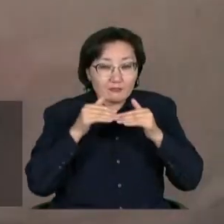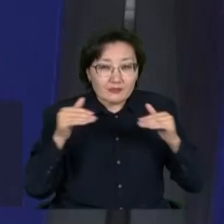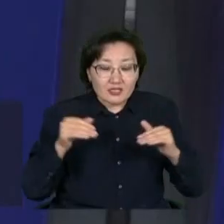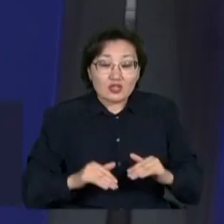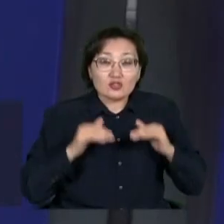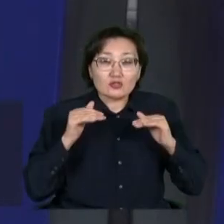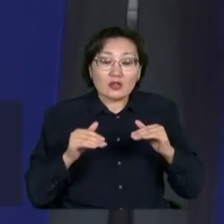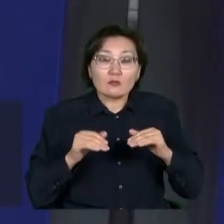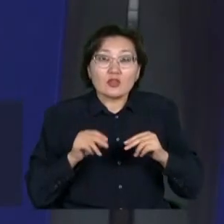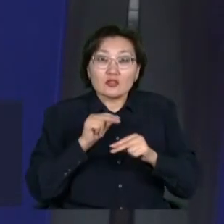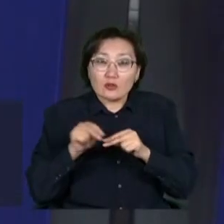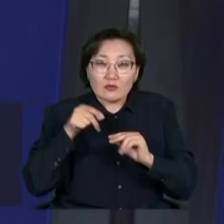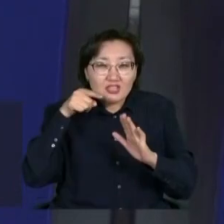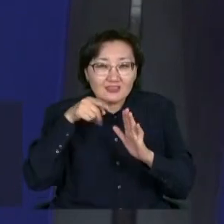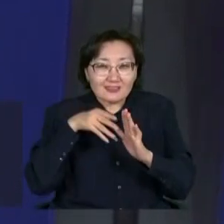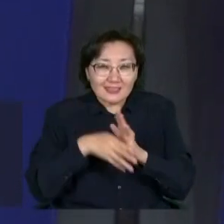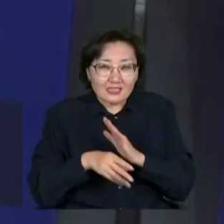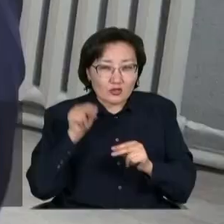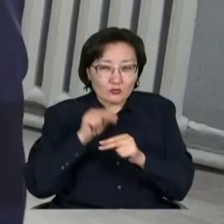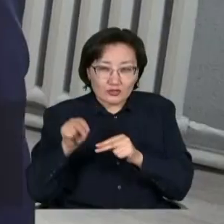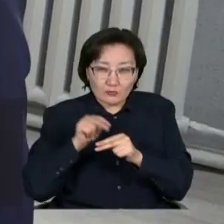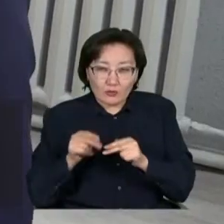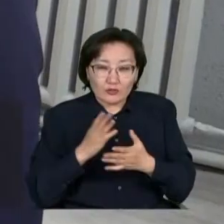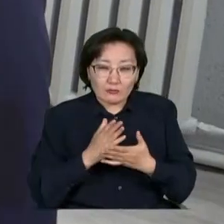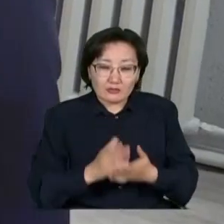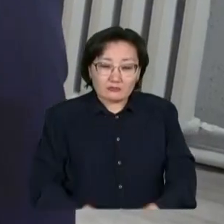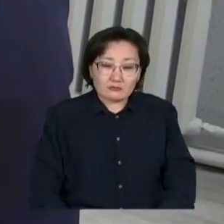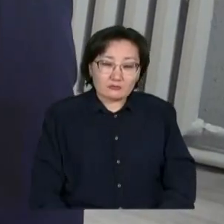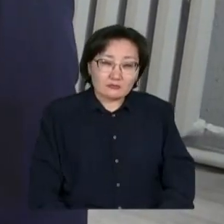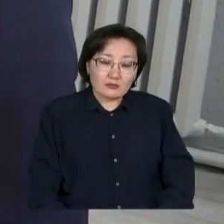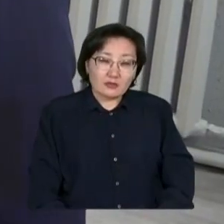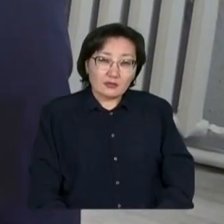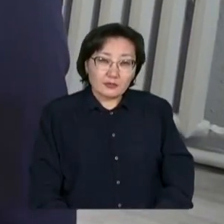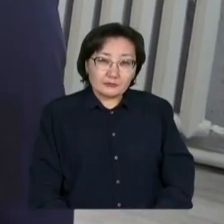және терең білім беру екен. Оразай Нұртайұлы, Ялкун Жанажмжан, Алматы телеарнасы.